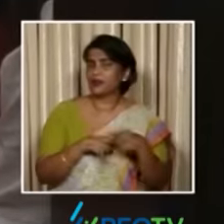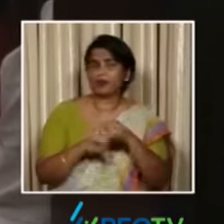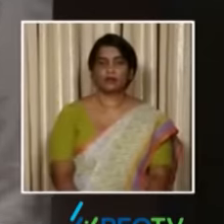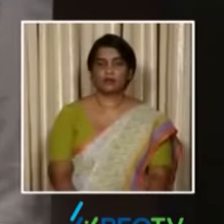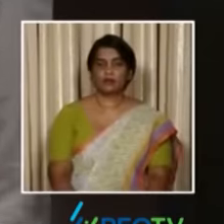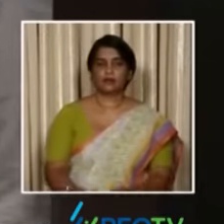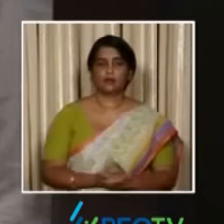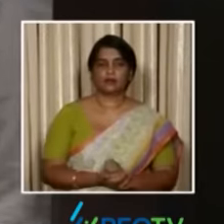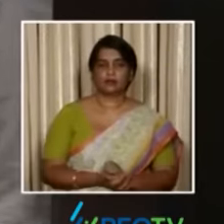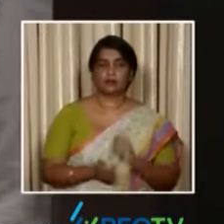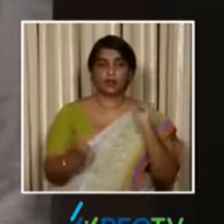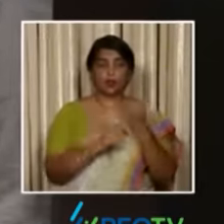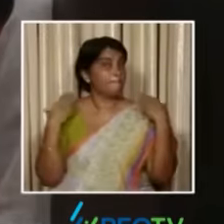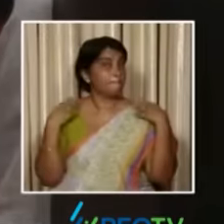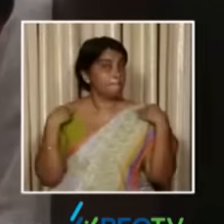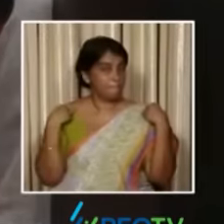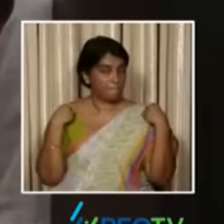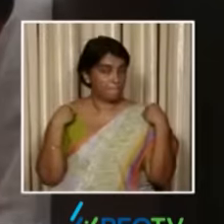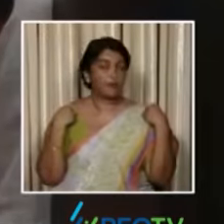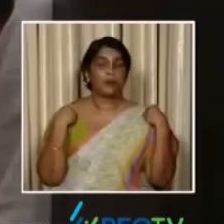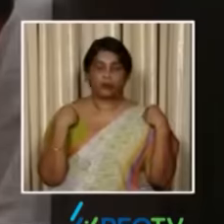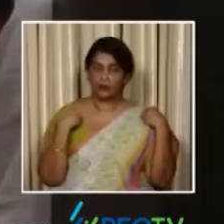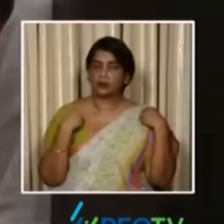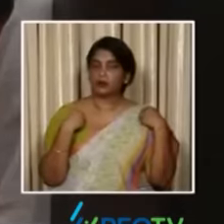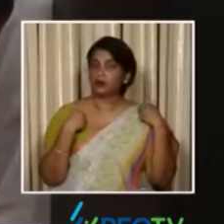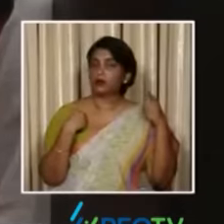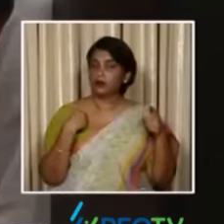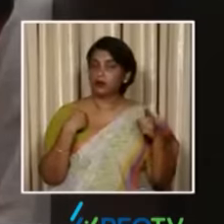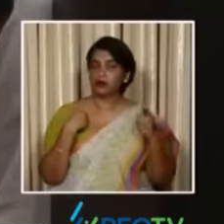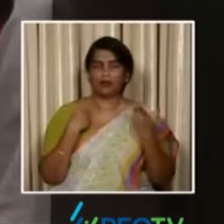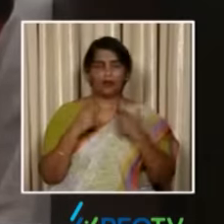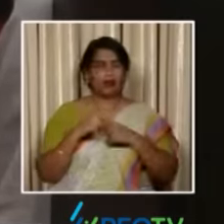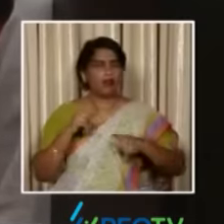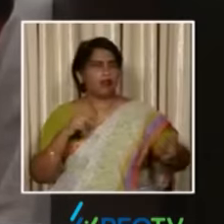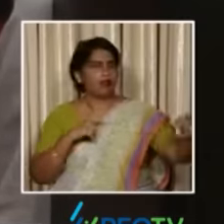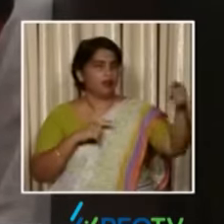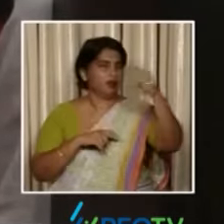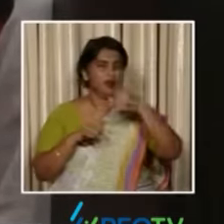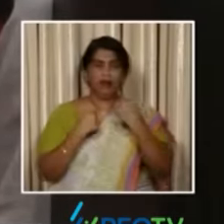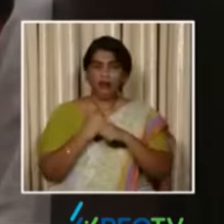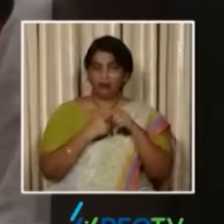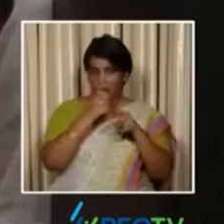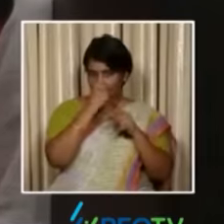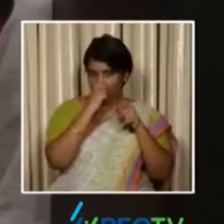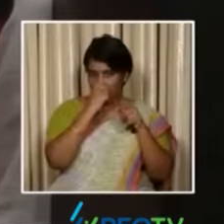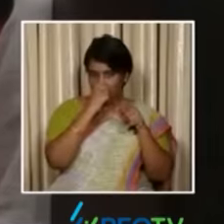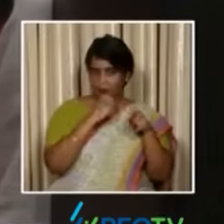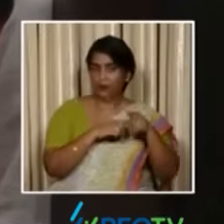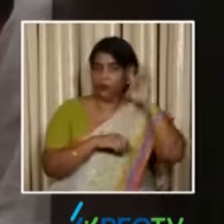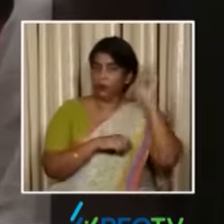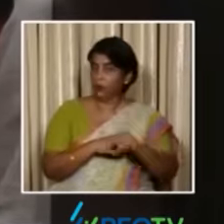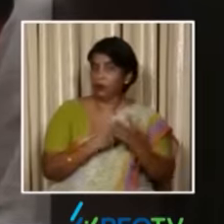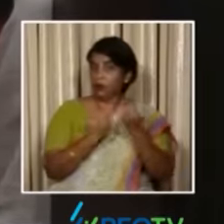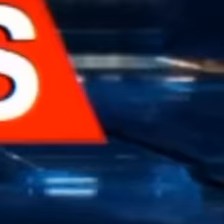කුඩම්මගේ සැලකිල්ල? මැචස් 4 පොලක. ඒ අයට මේ පරංගියා කෝට් එක ගියා වගේ ෂෙඩියුල්ස් හදලා ඒ අයගෙන් ජයග්‍රහණය